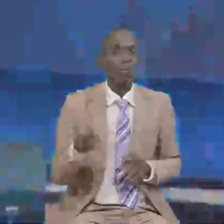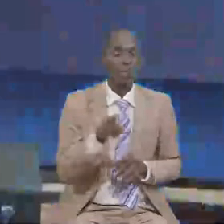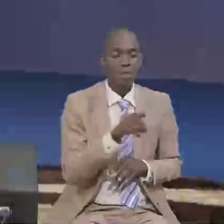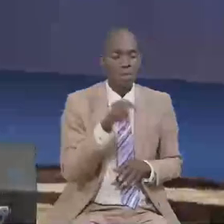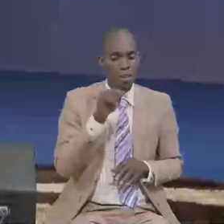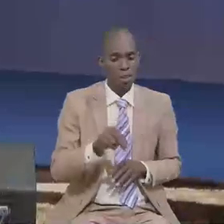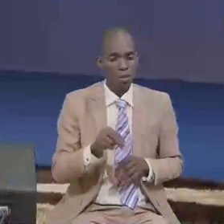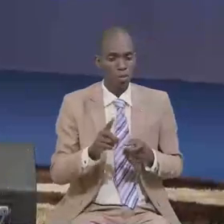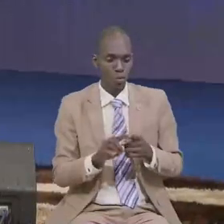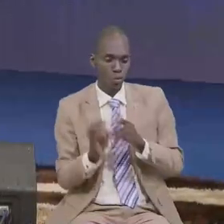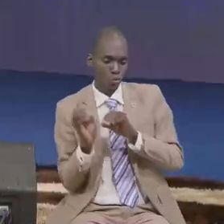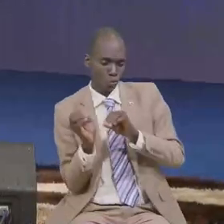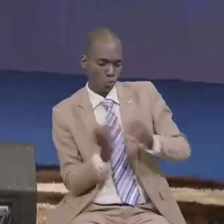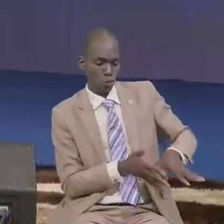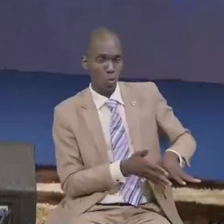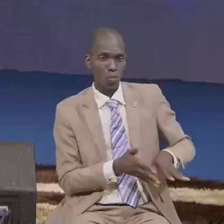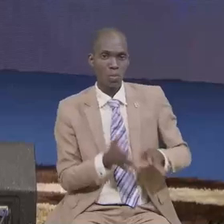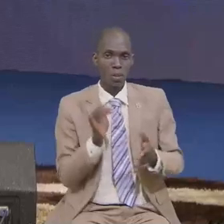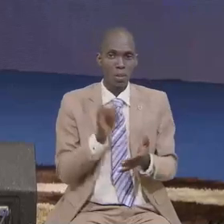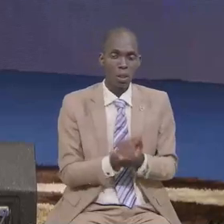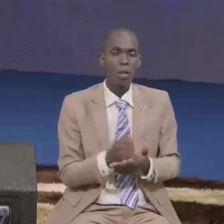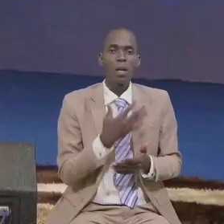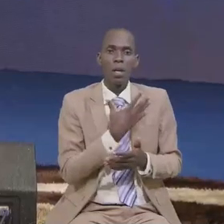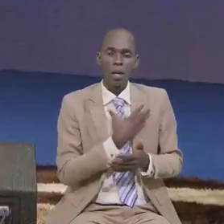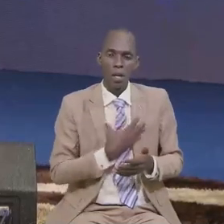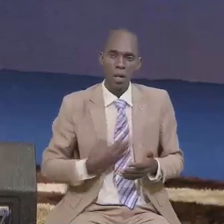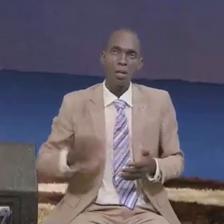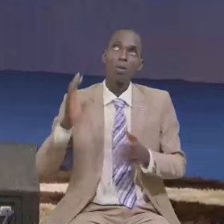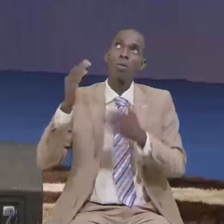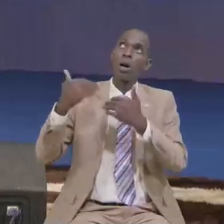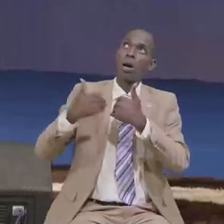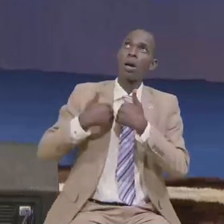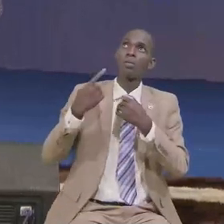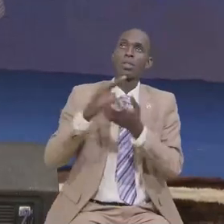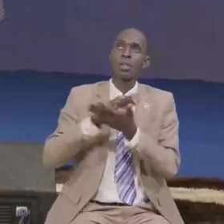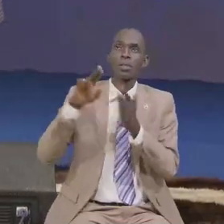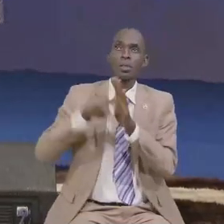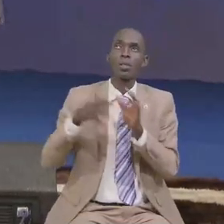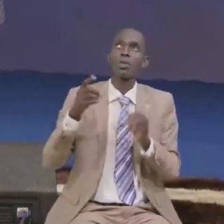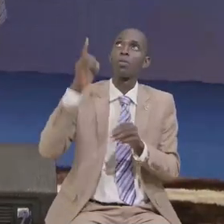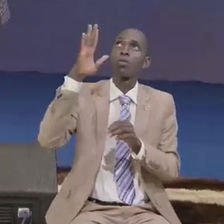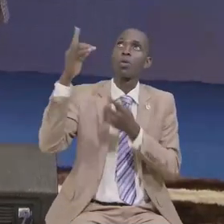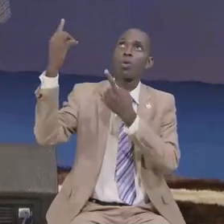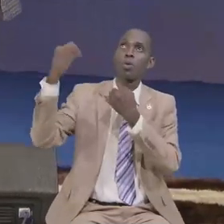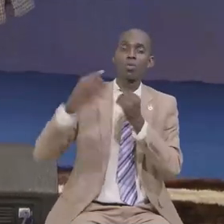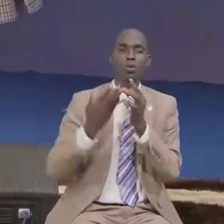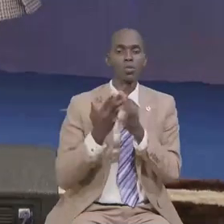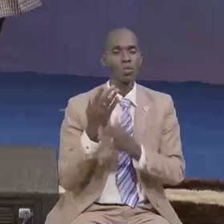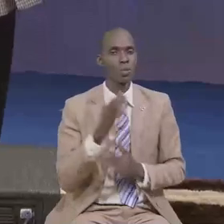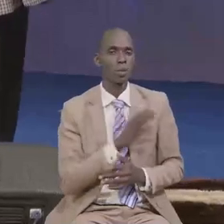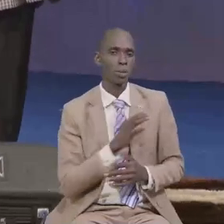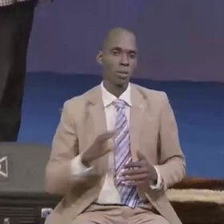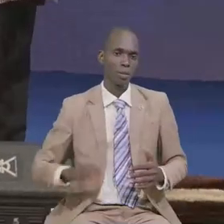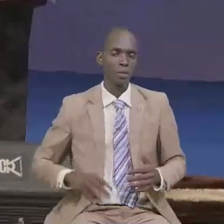doivent abandonner cela pour avoir la justice de Dieu qui vient par